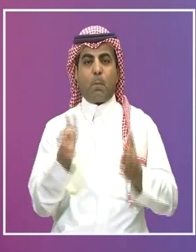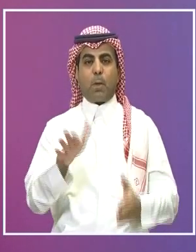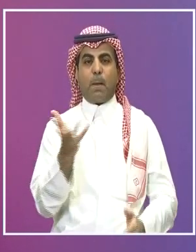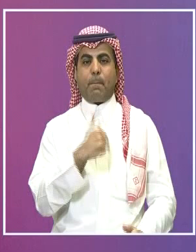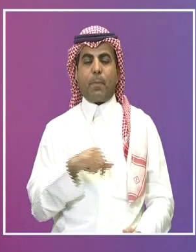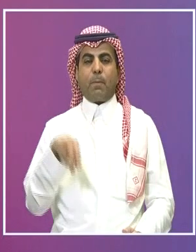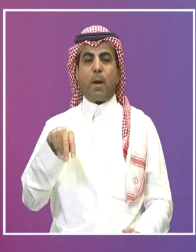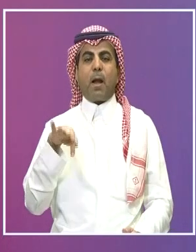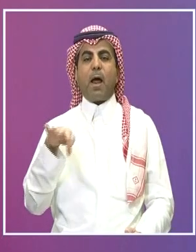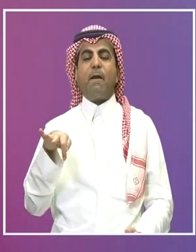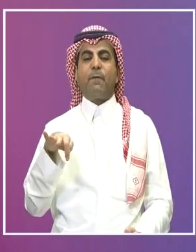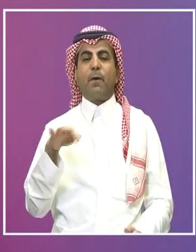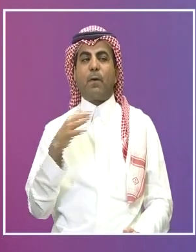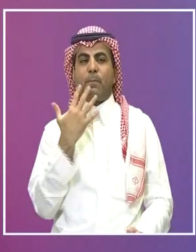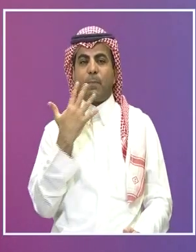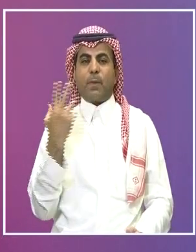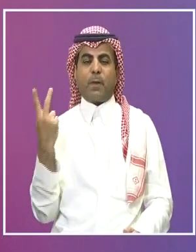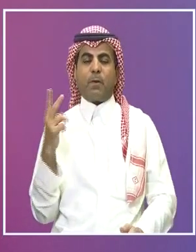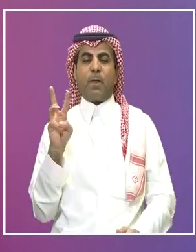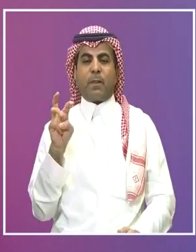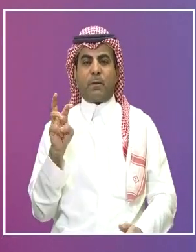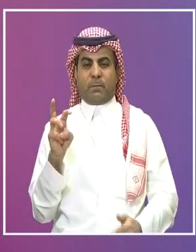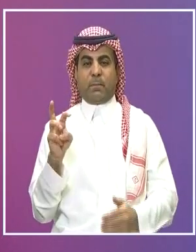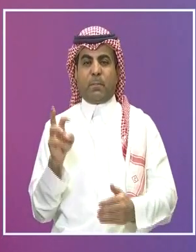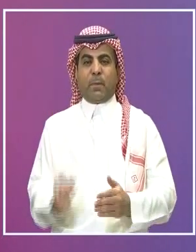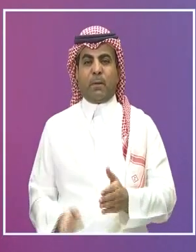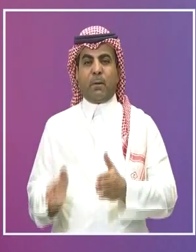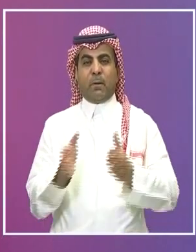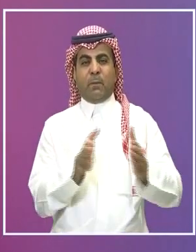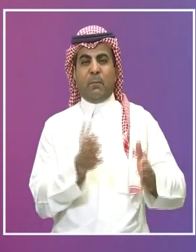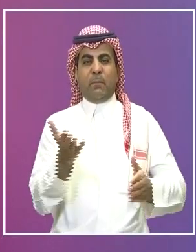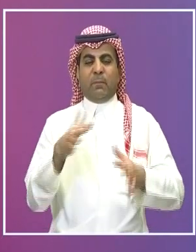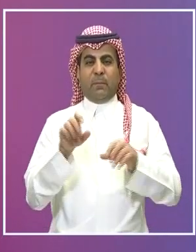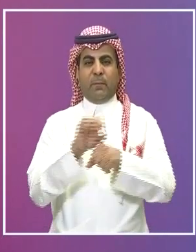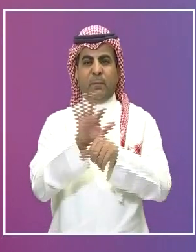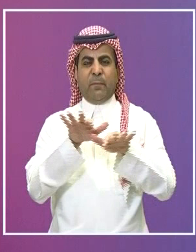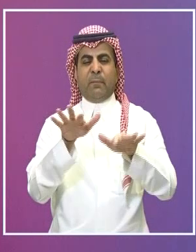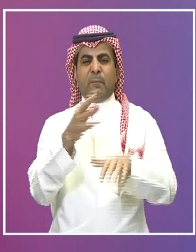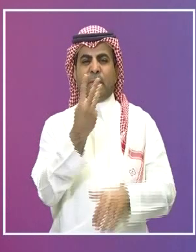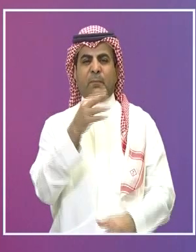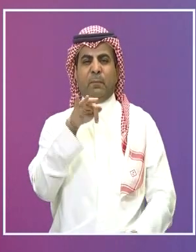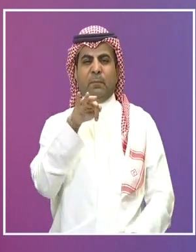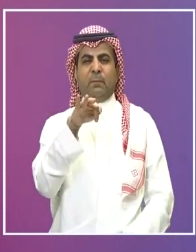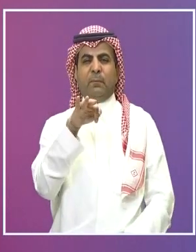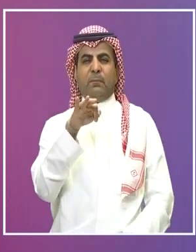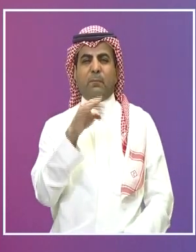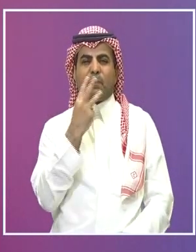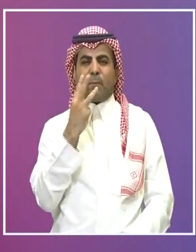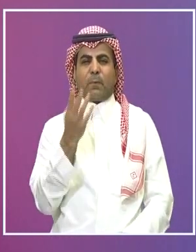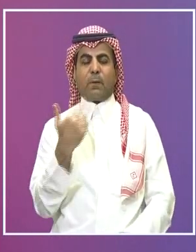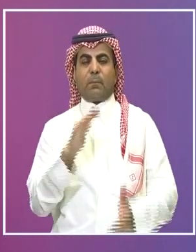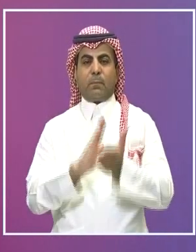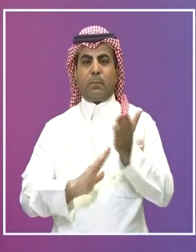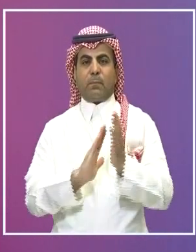بلغت 8,532، نسأل الله لهم جميعا الرحمة والمغفرة. الحالات النشطة 3,346، الحالات